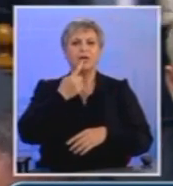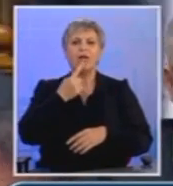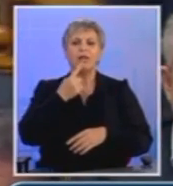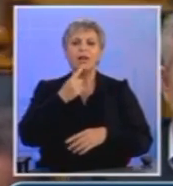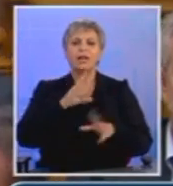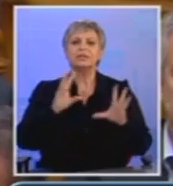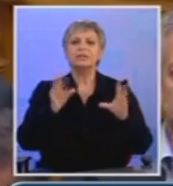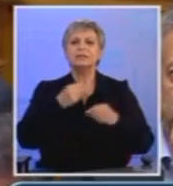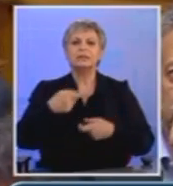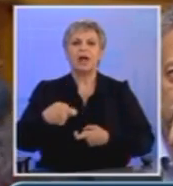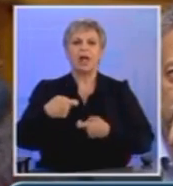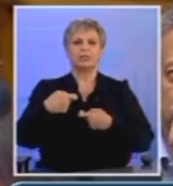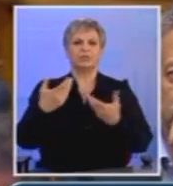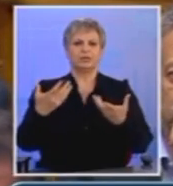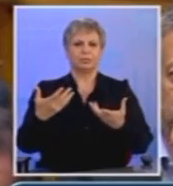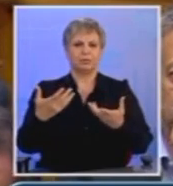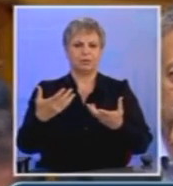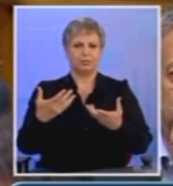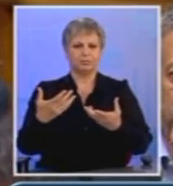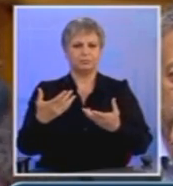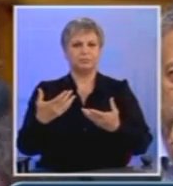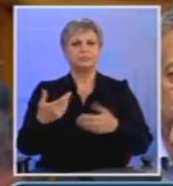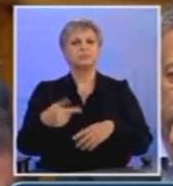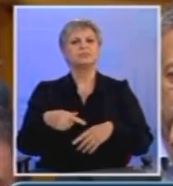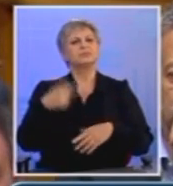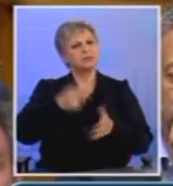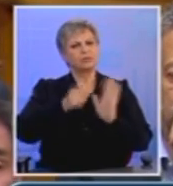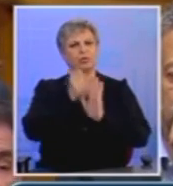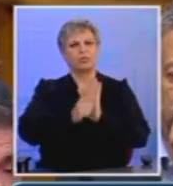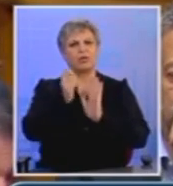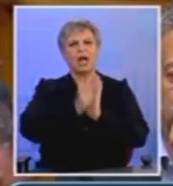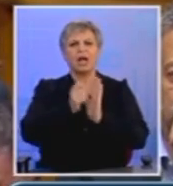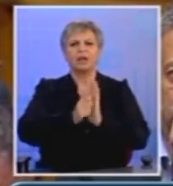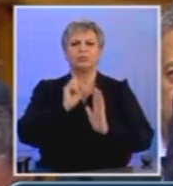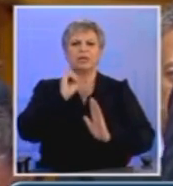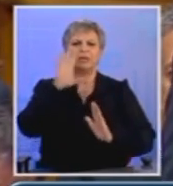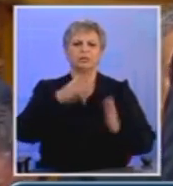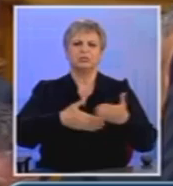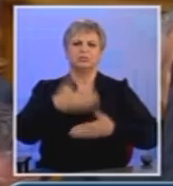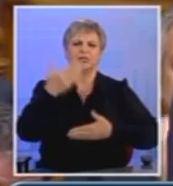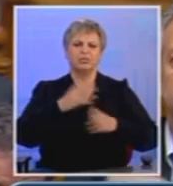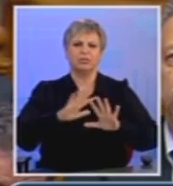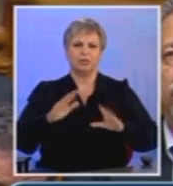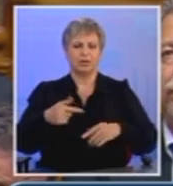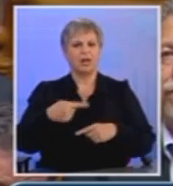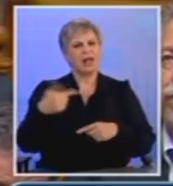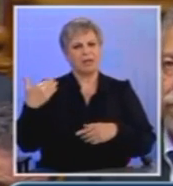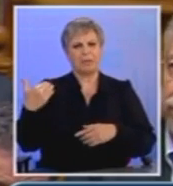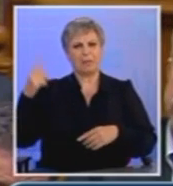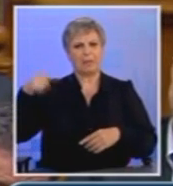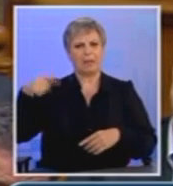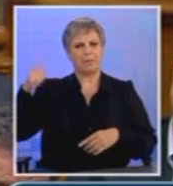τον εκβιασμό το ίδιο γράφουν και διεθνή μέσα ενημέρωσης αυτές τις